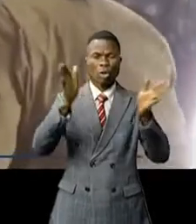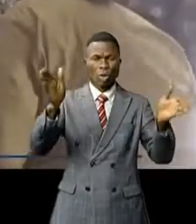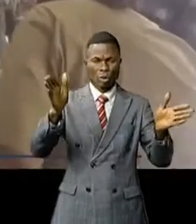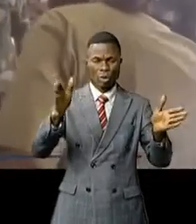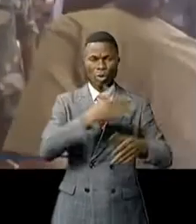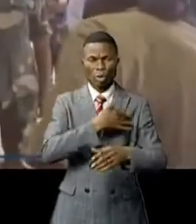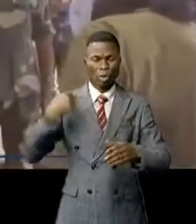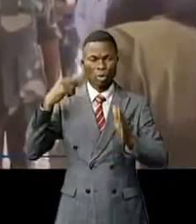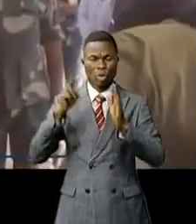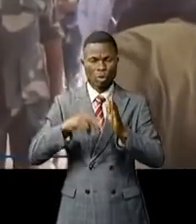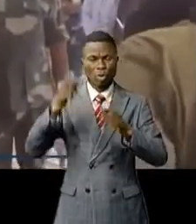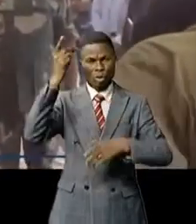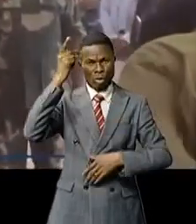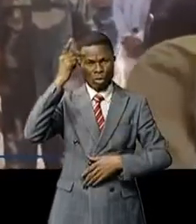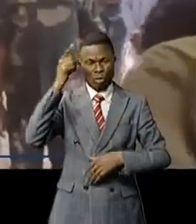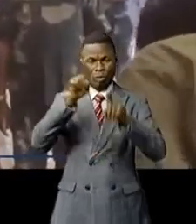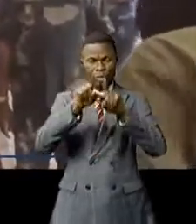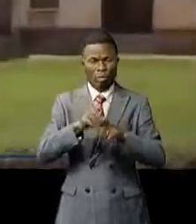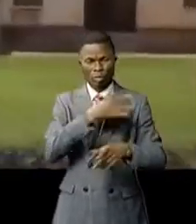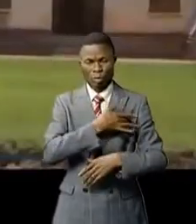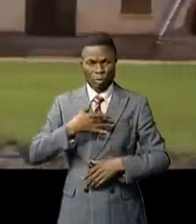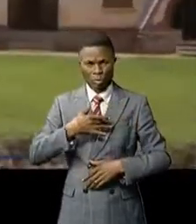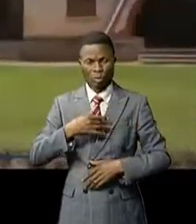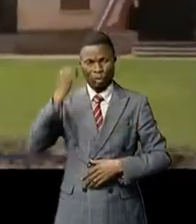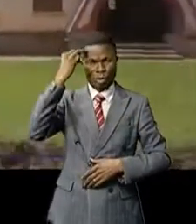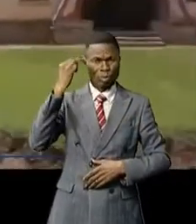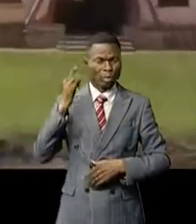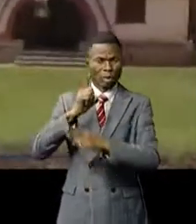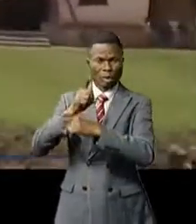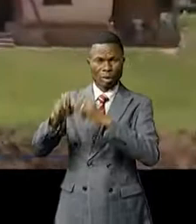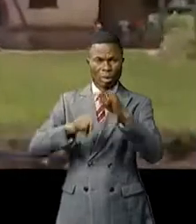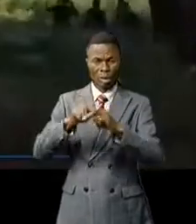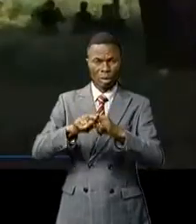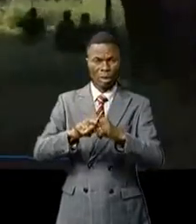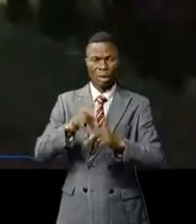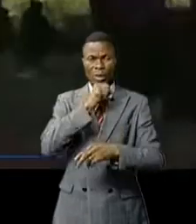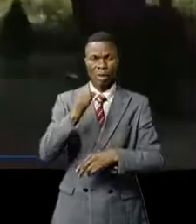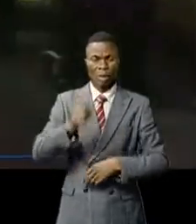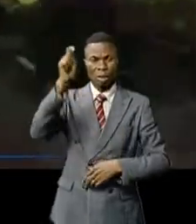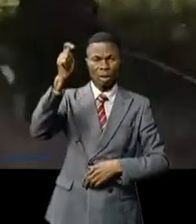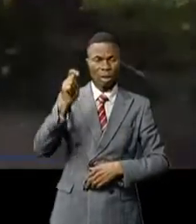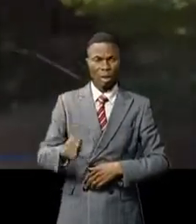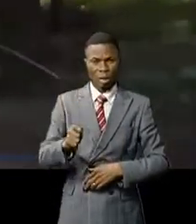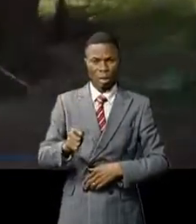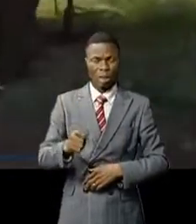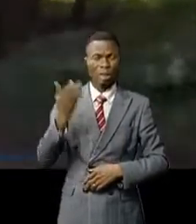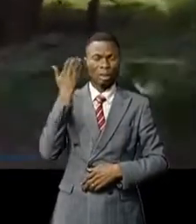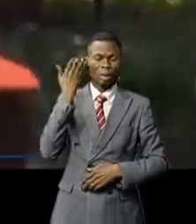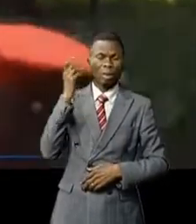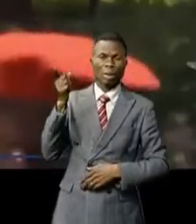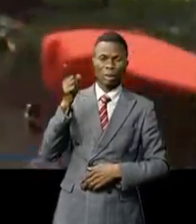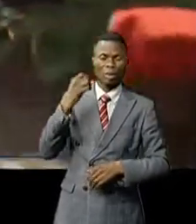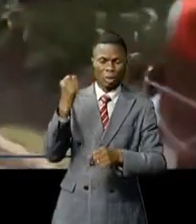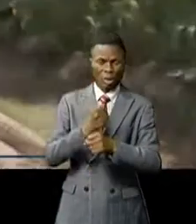au nom du gouvernement central et au nom du ministre de la Défense nationale et ancien combattant Gilbert Kabanda